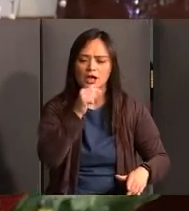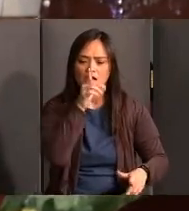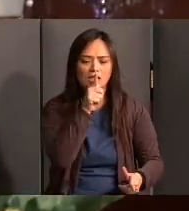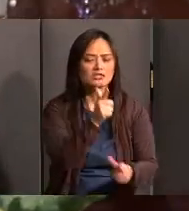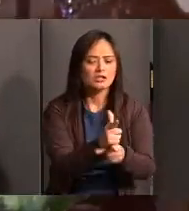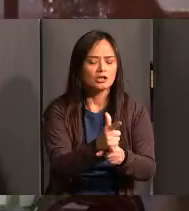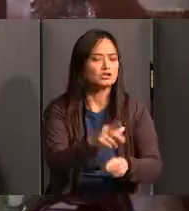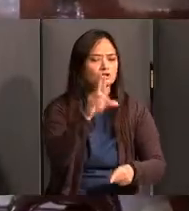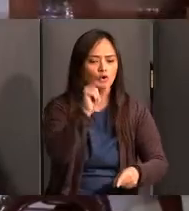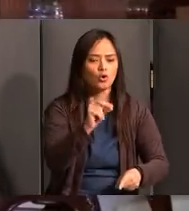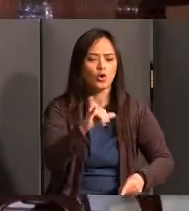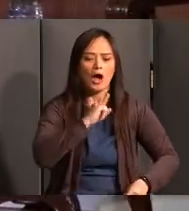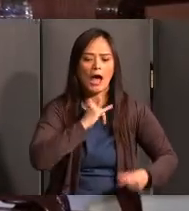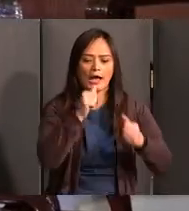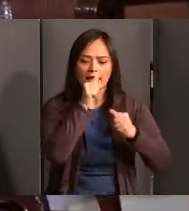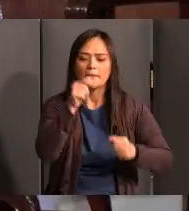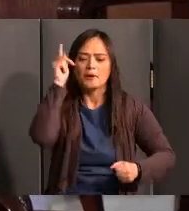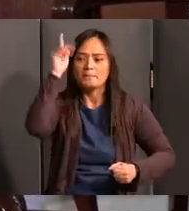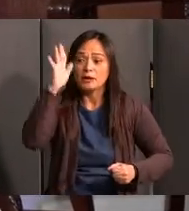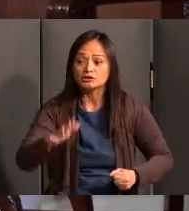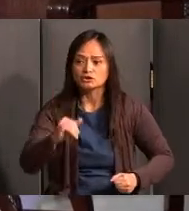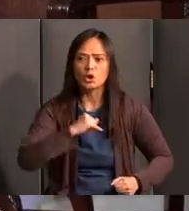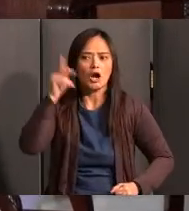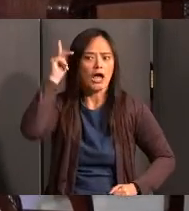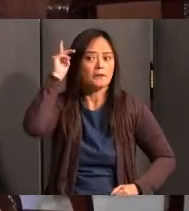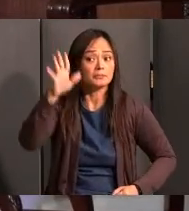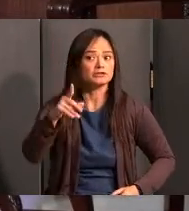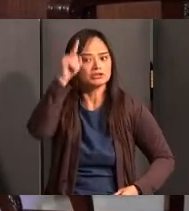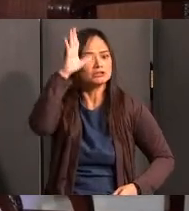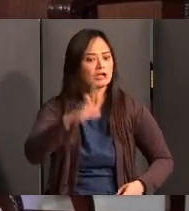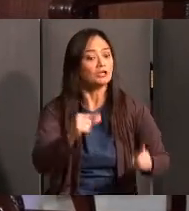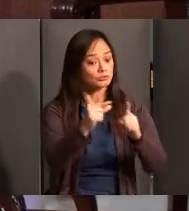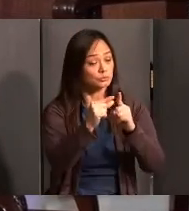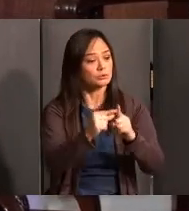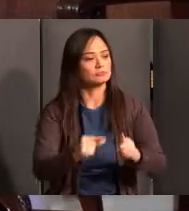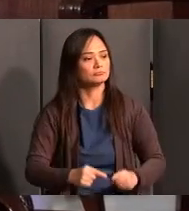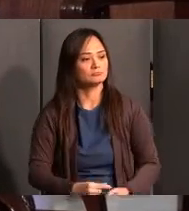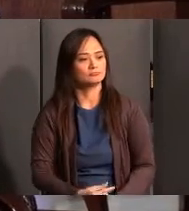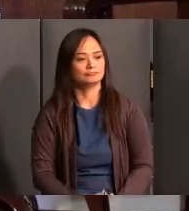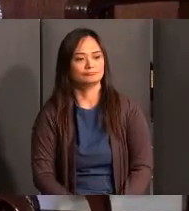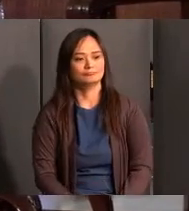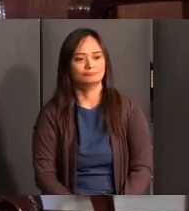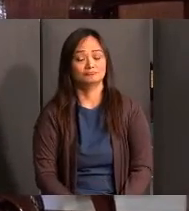preach God's word. And he said, "I appreciate." Ayun.